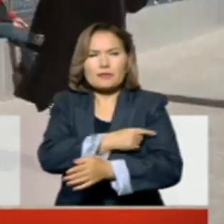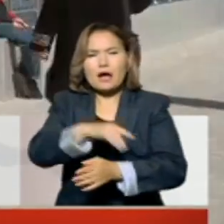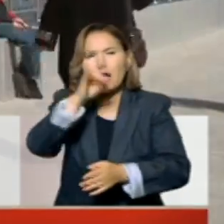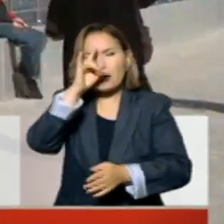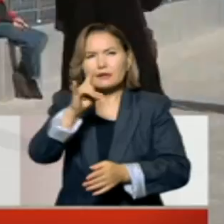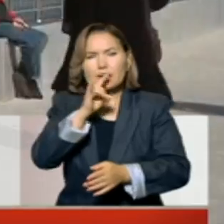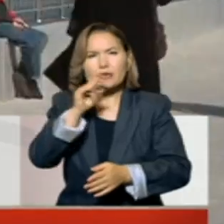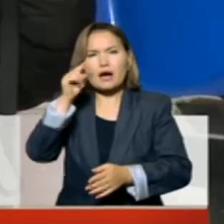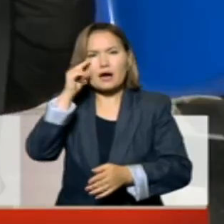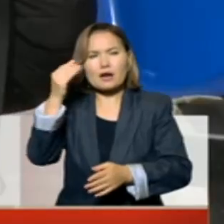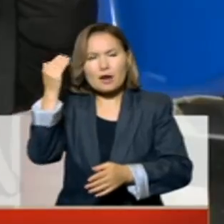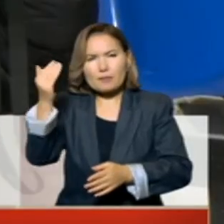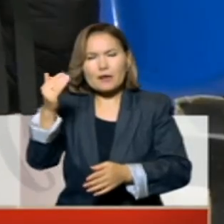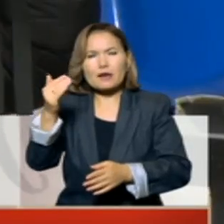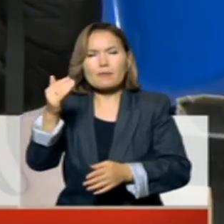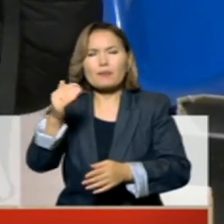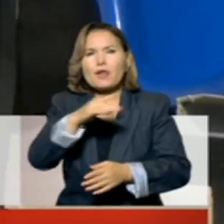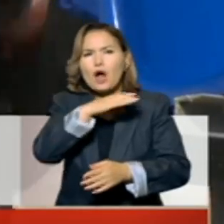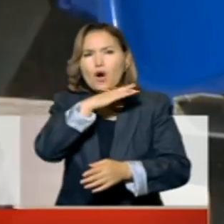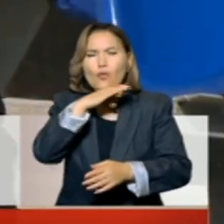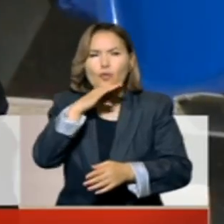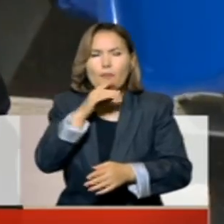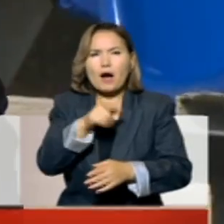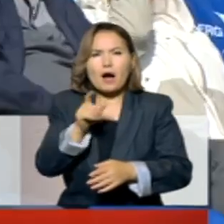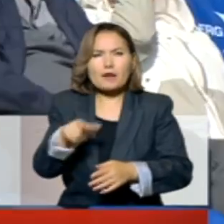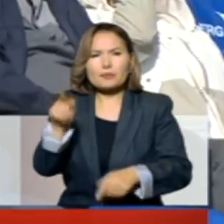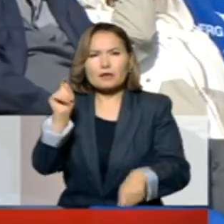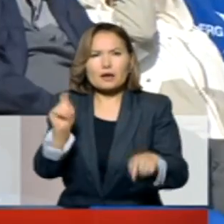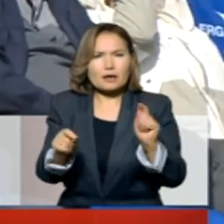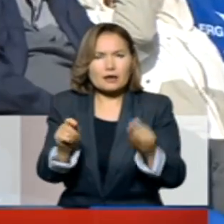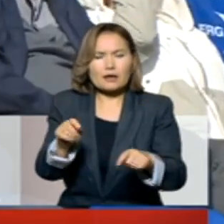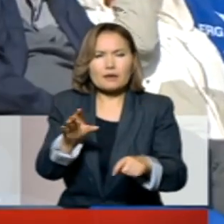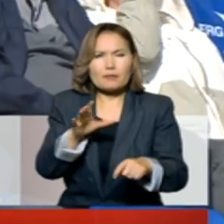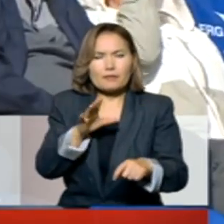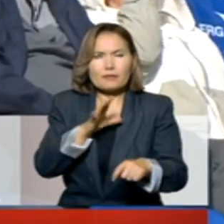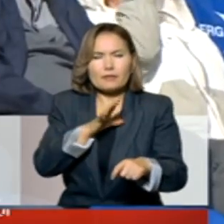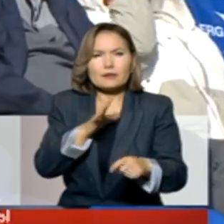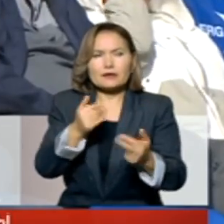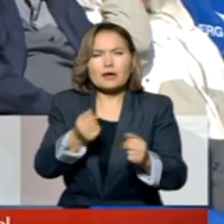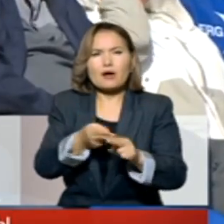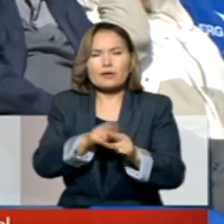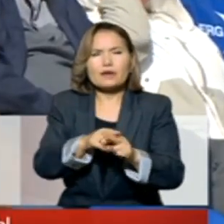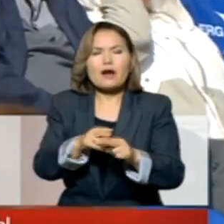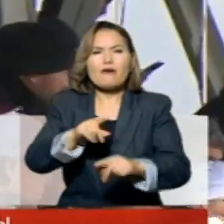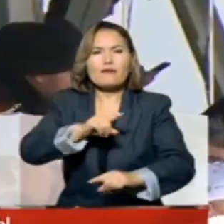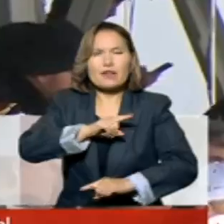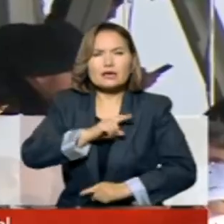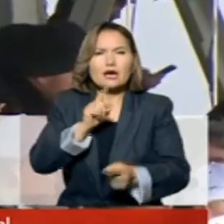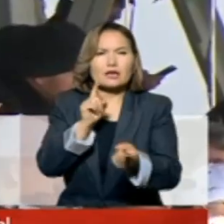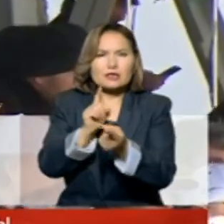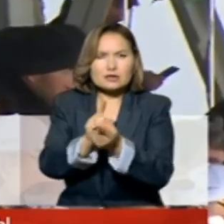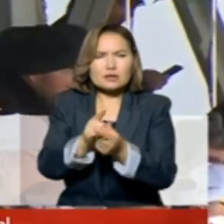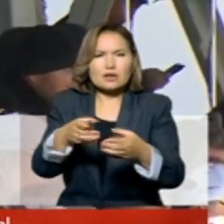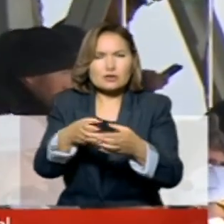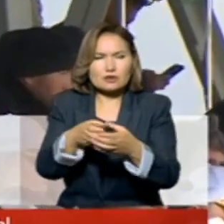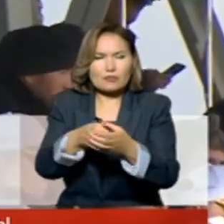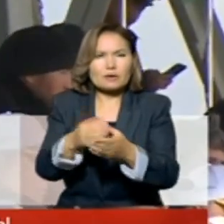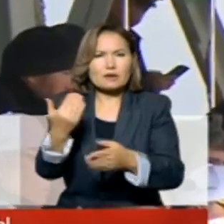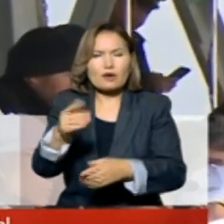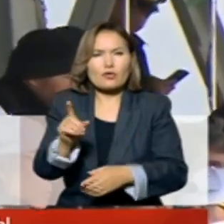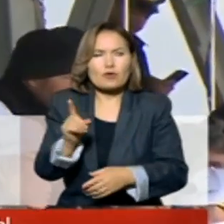мен Қырғызстанның жанкүйерлері барлығы енді финалдық кездесуді күтіп отыр бәрі оларды көкпаршыларымызды